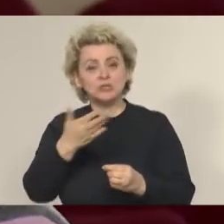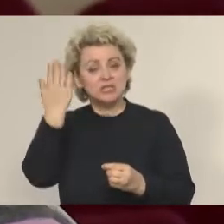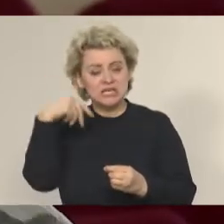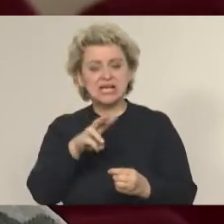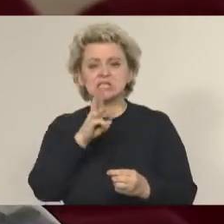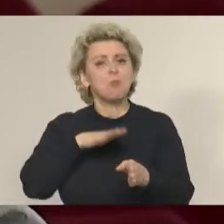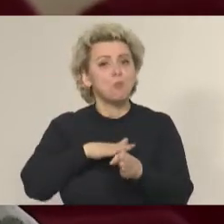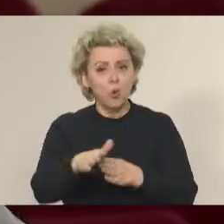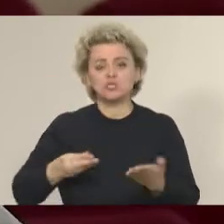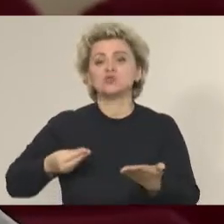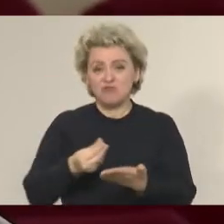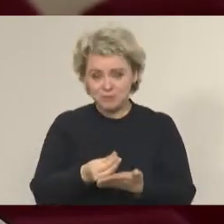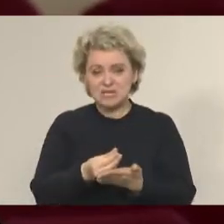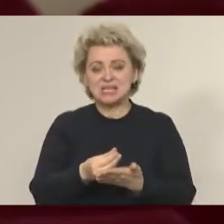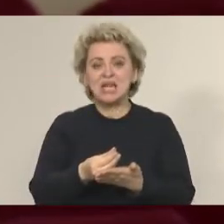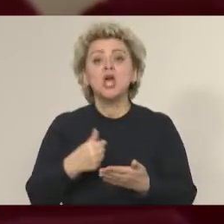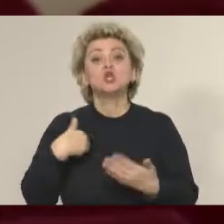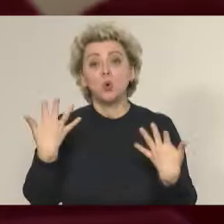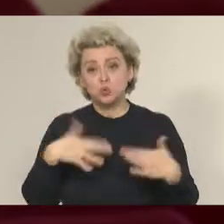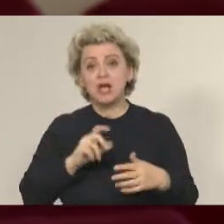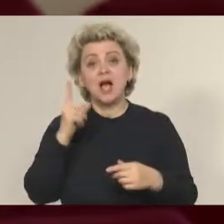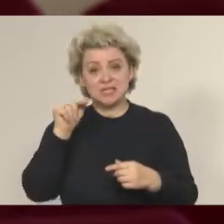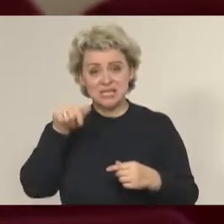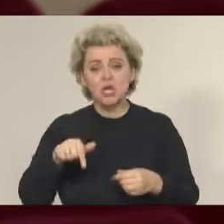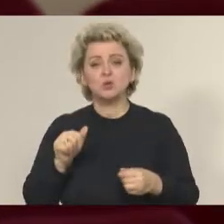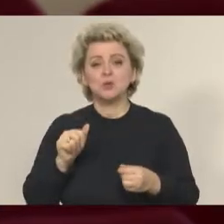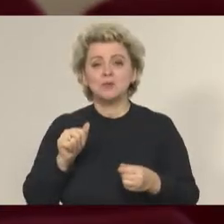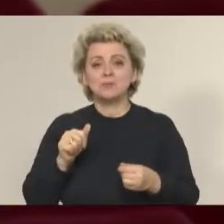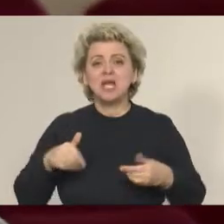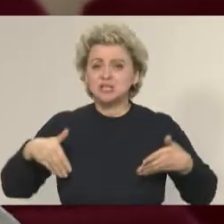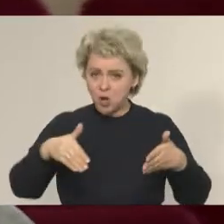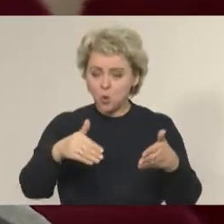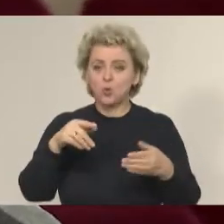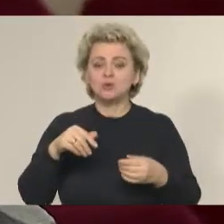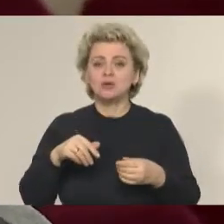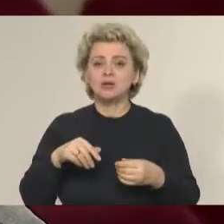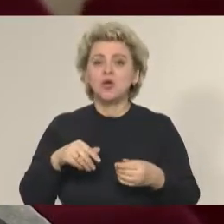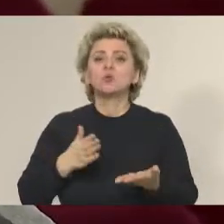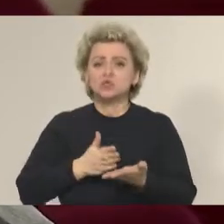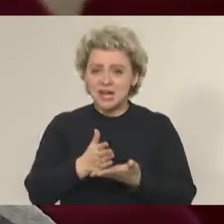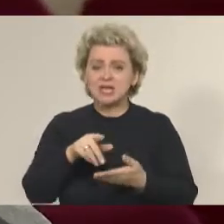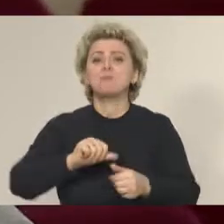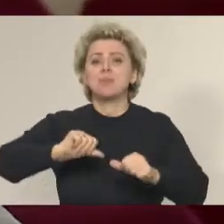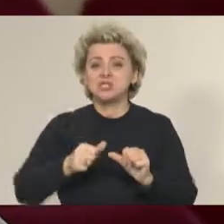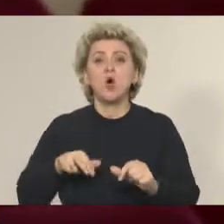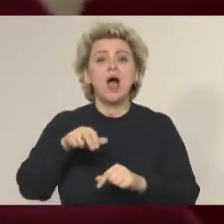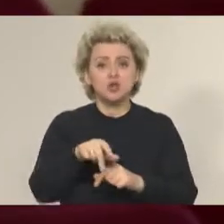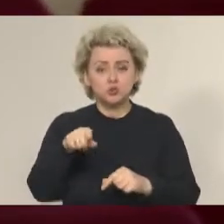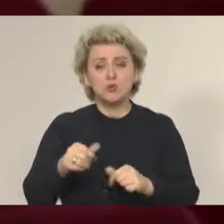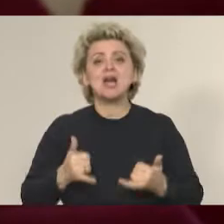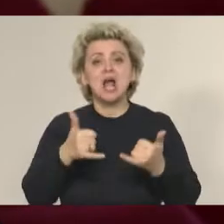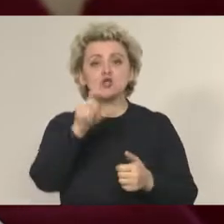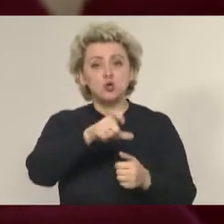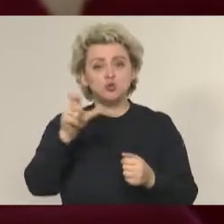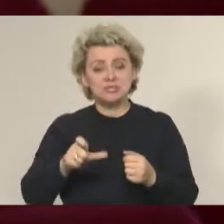как говорится, полностью выплатили. Вот. Ну, я уже, как говорится, тропинку пробил и постоянно вот хожу уже ради